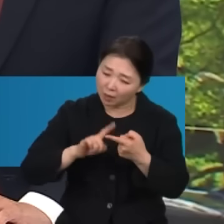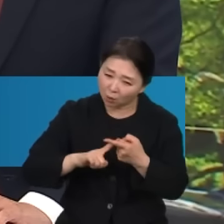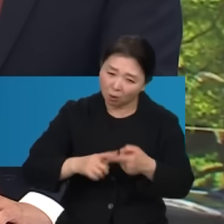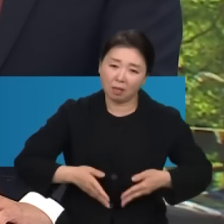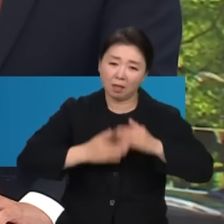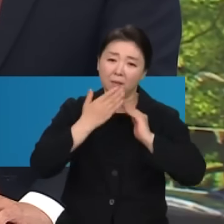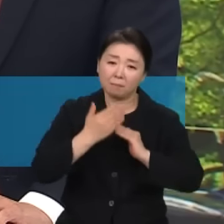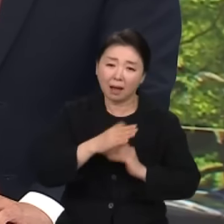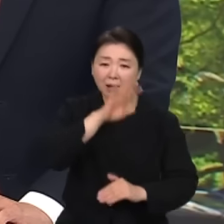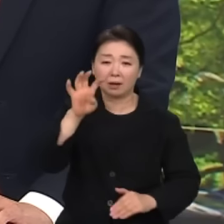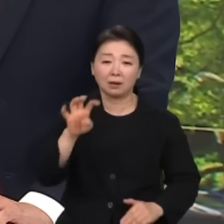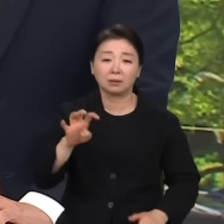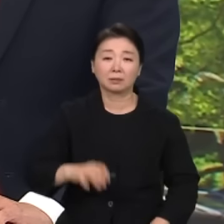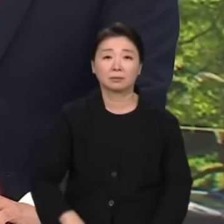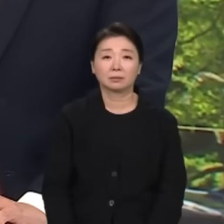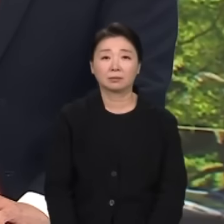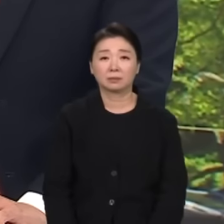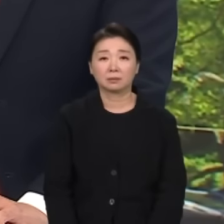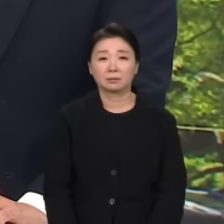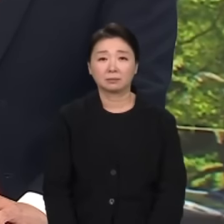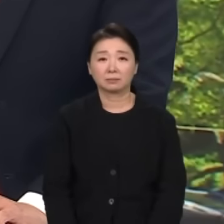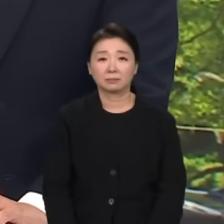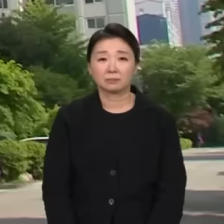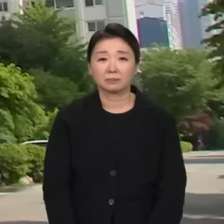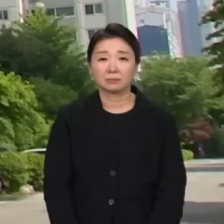있을진 미지수입니다. 공다솜 기자입니다.